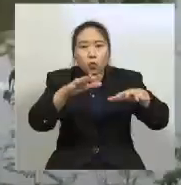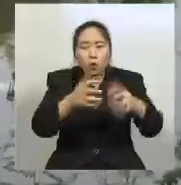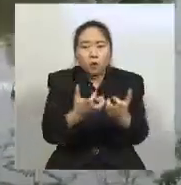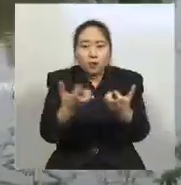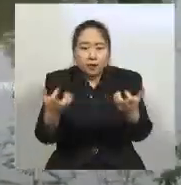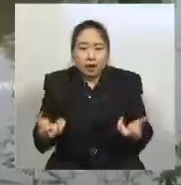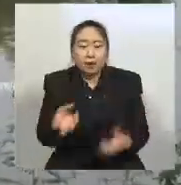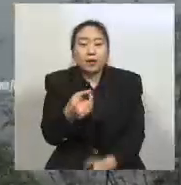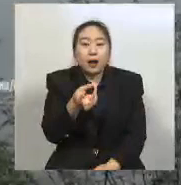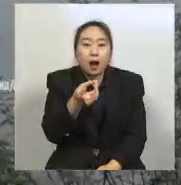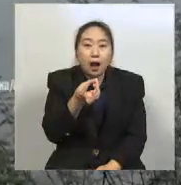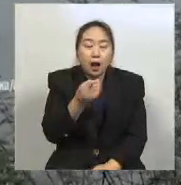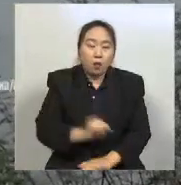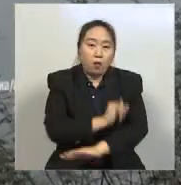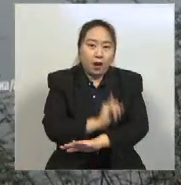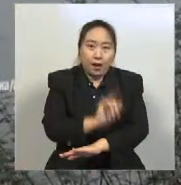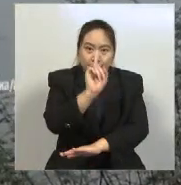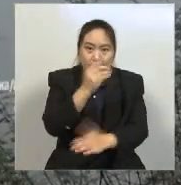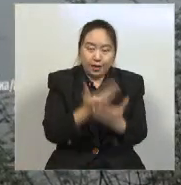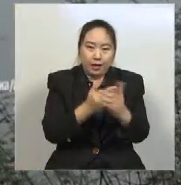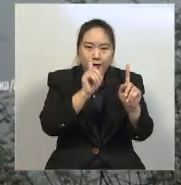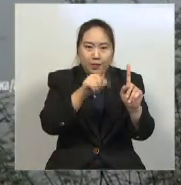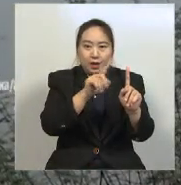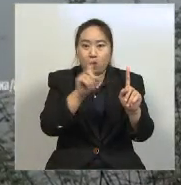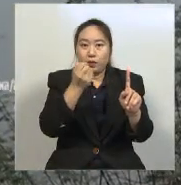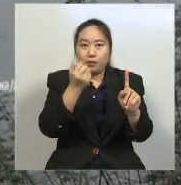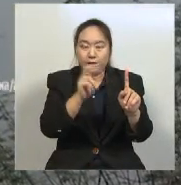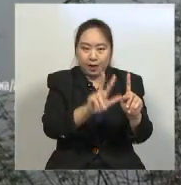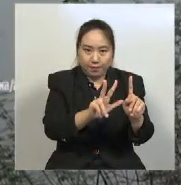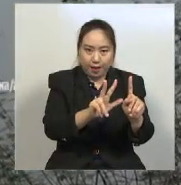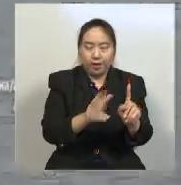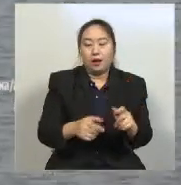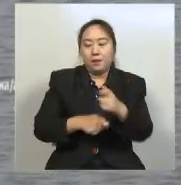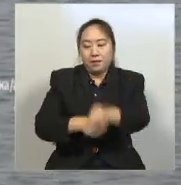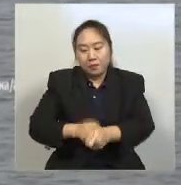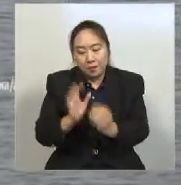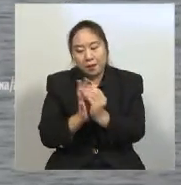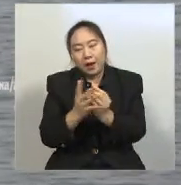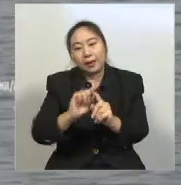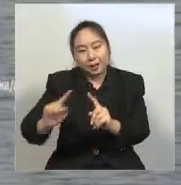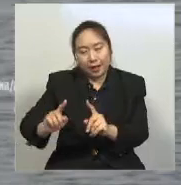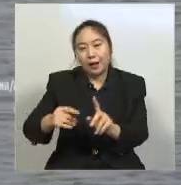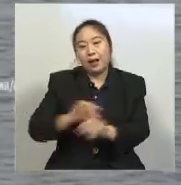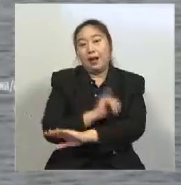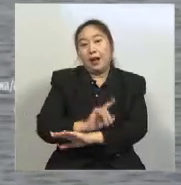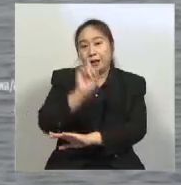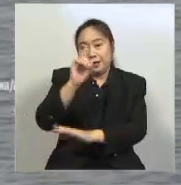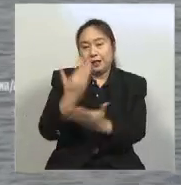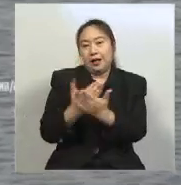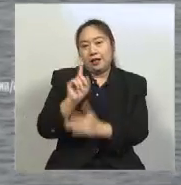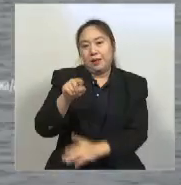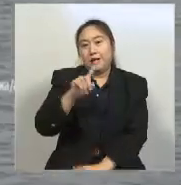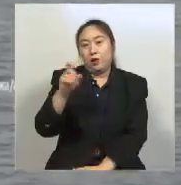วไร่ละ 1,113 บาทพืชไร่ละ 1,148 บ